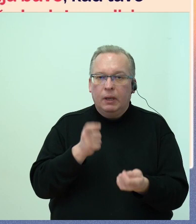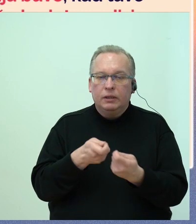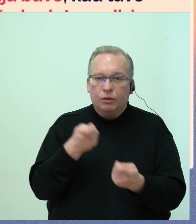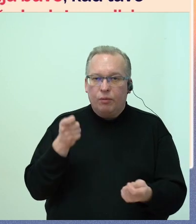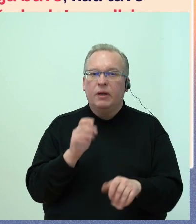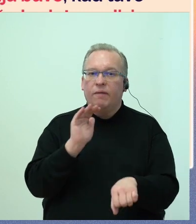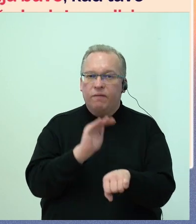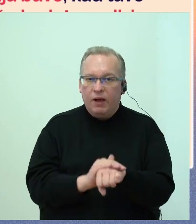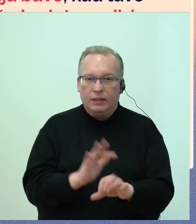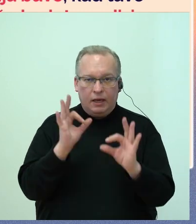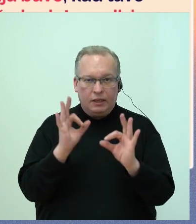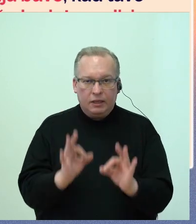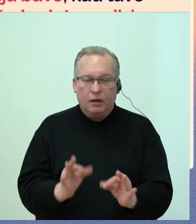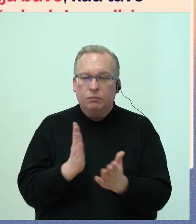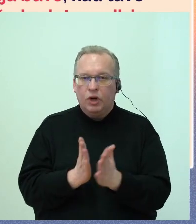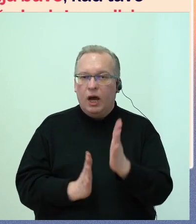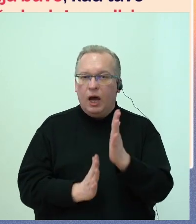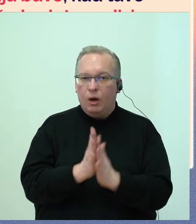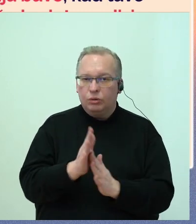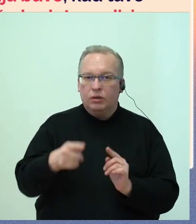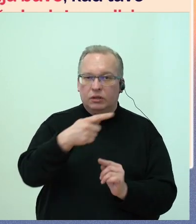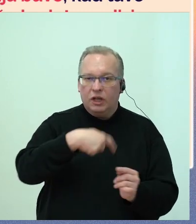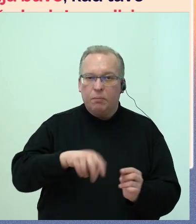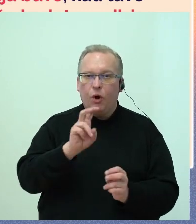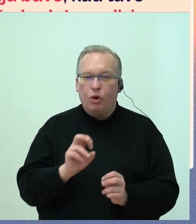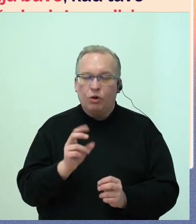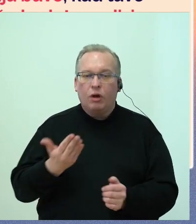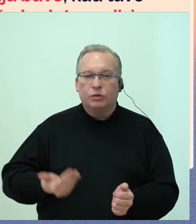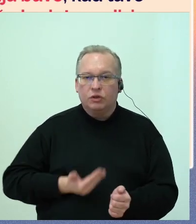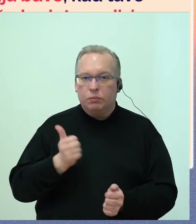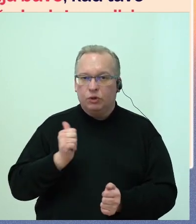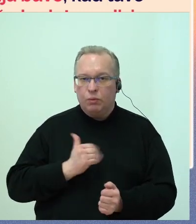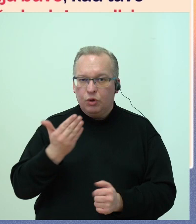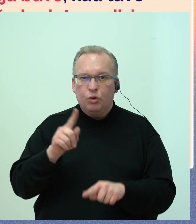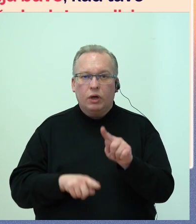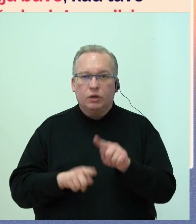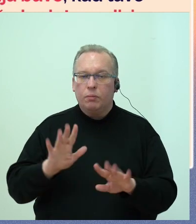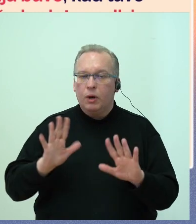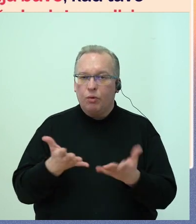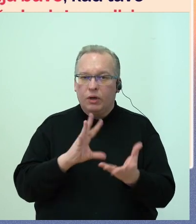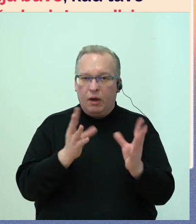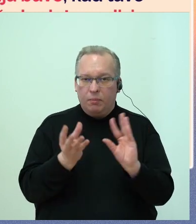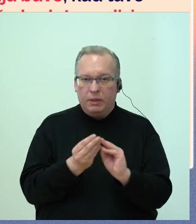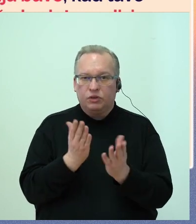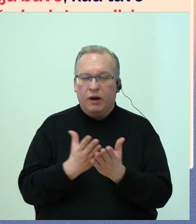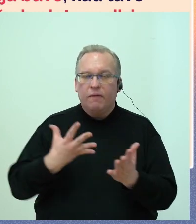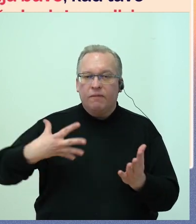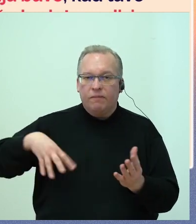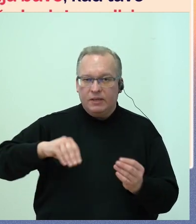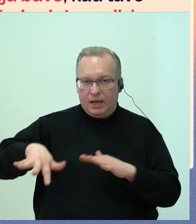dėmenį ir ką tai reiškia augti ar ne tarp holokausto išgyvenusių asmenų, jų artimųjų ir kokios pasekmės yra visai